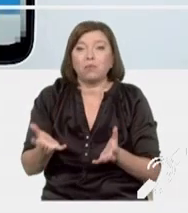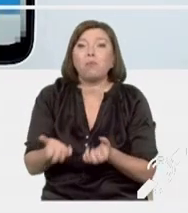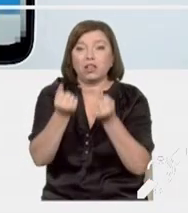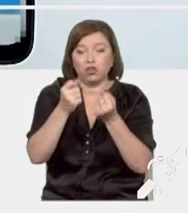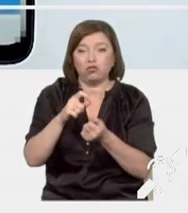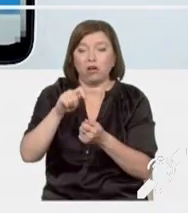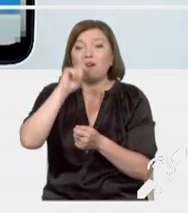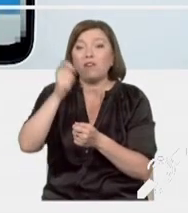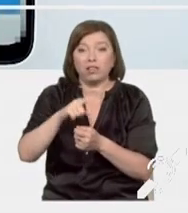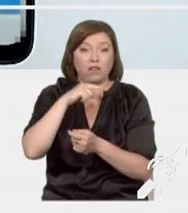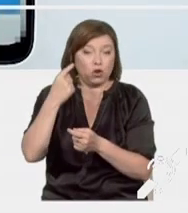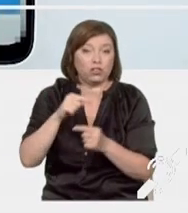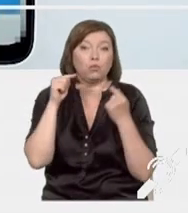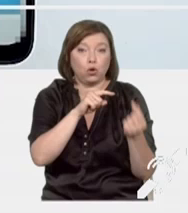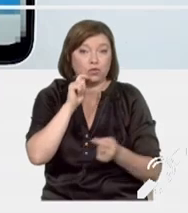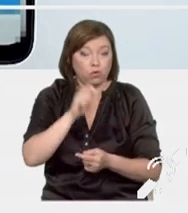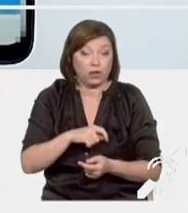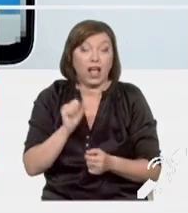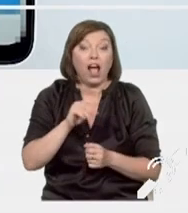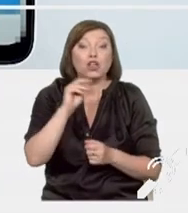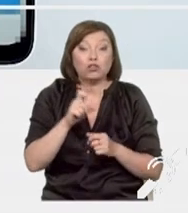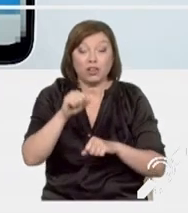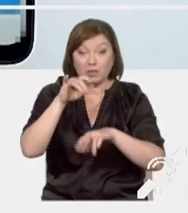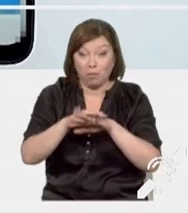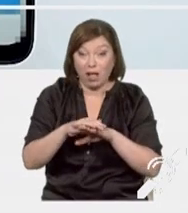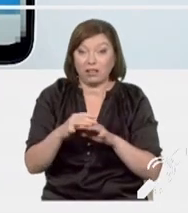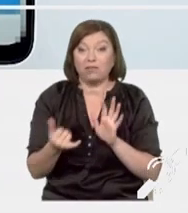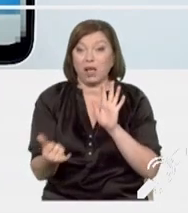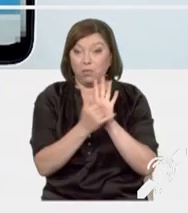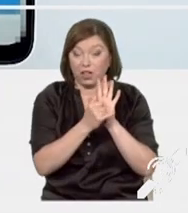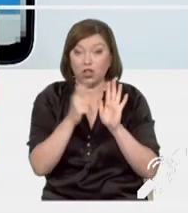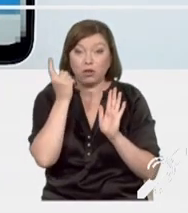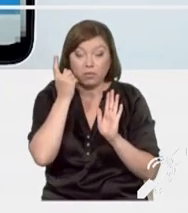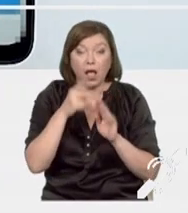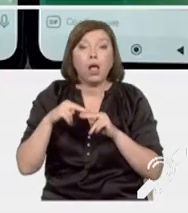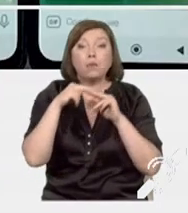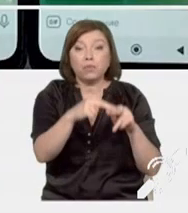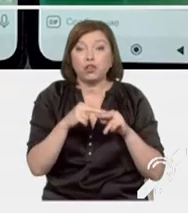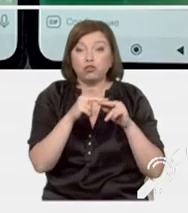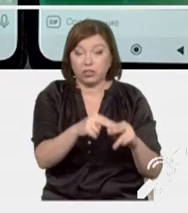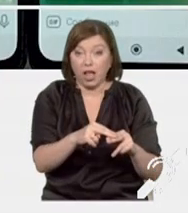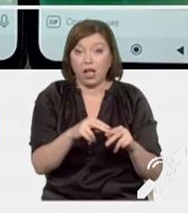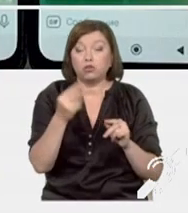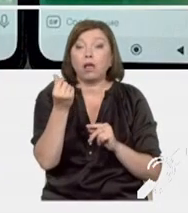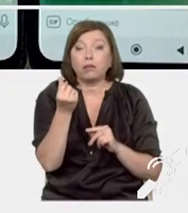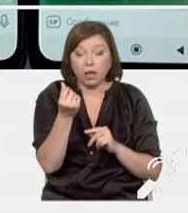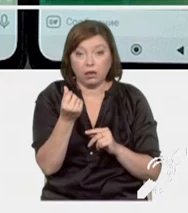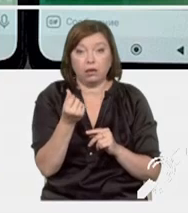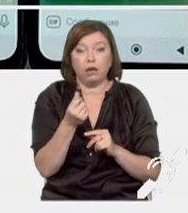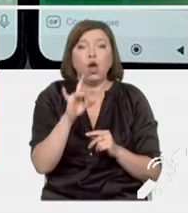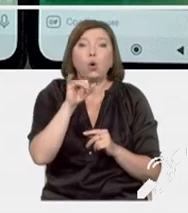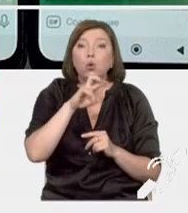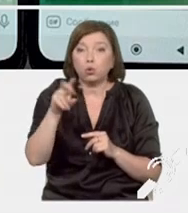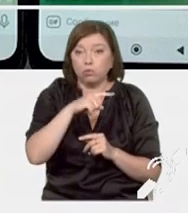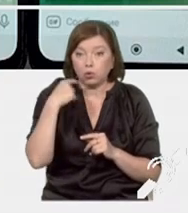din Ucraina. Iar prin intermediul aplicației bancare mobile, le sunt transferate pe conturile acestora sumele de bani în